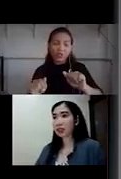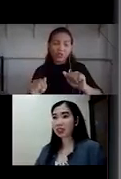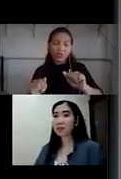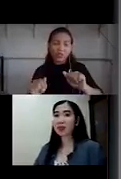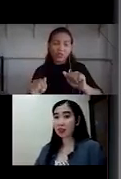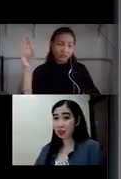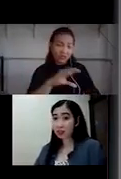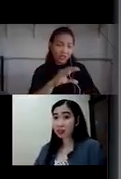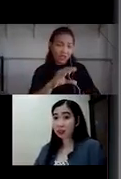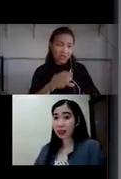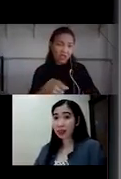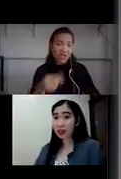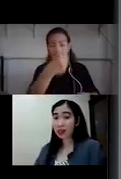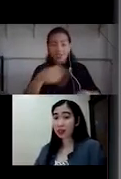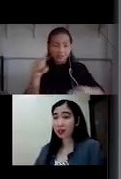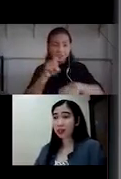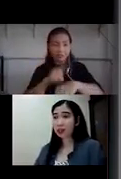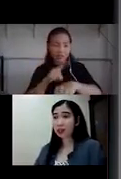time hanggat hindi pa